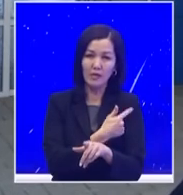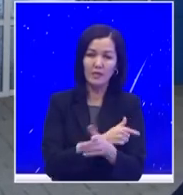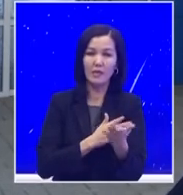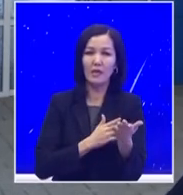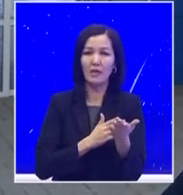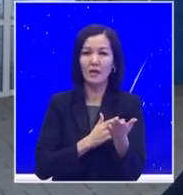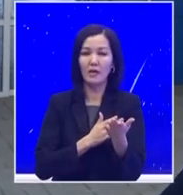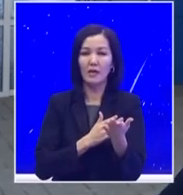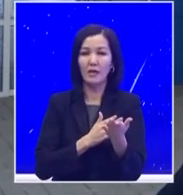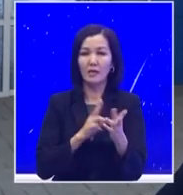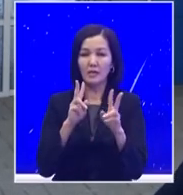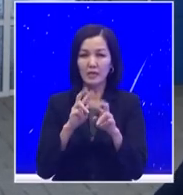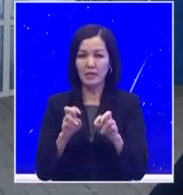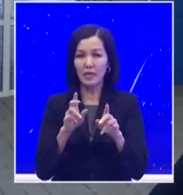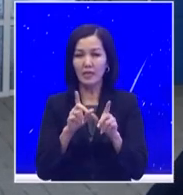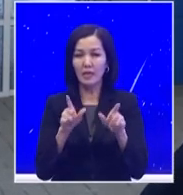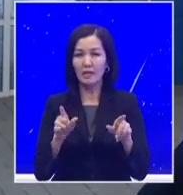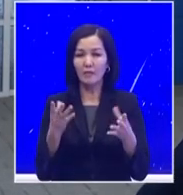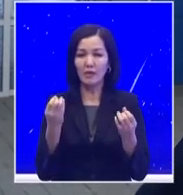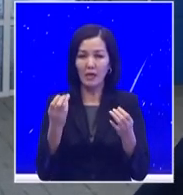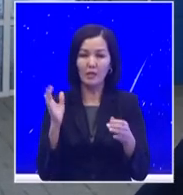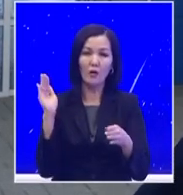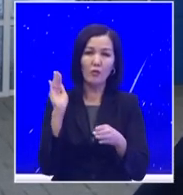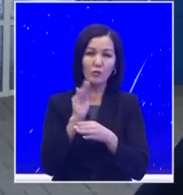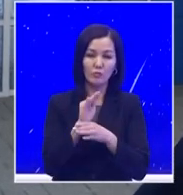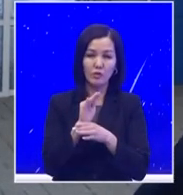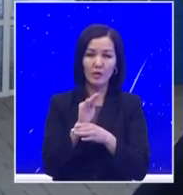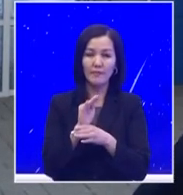санитарлық карантин жүргізетін, және оған қосымша мына